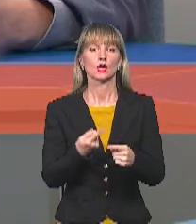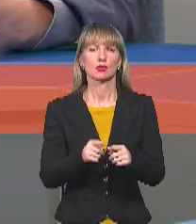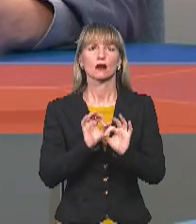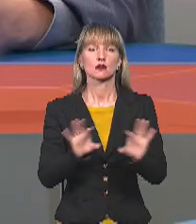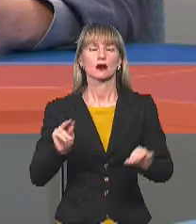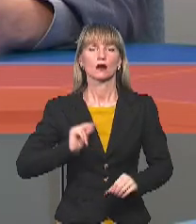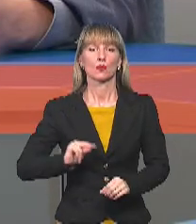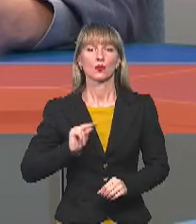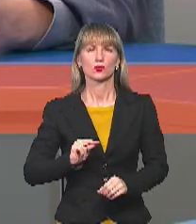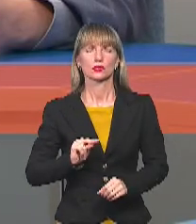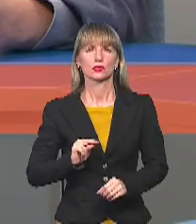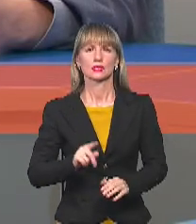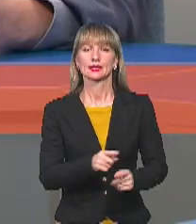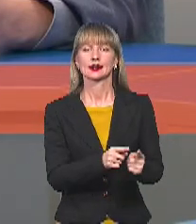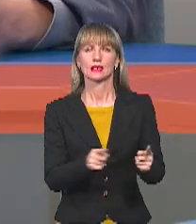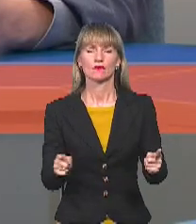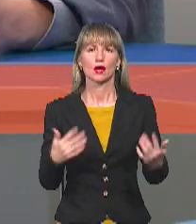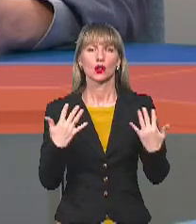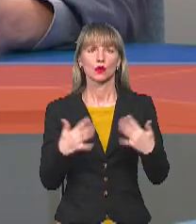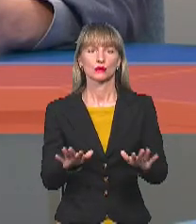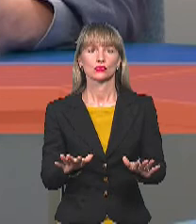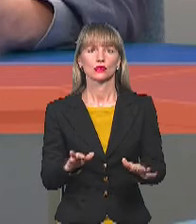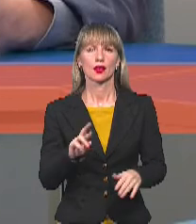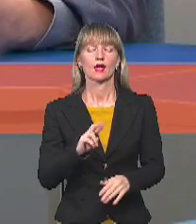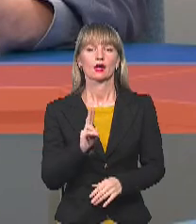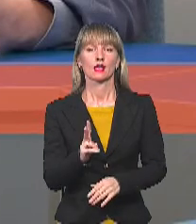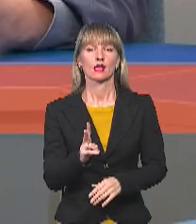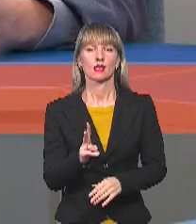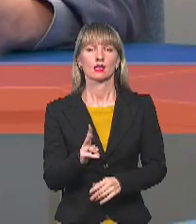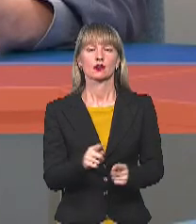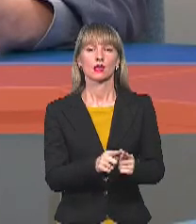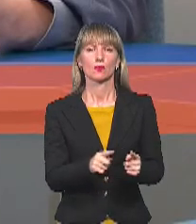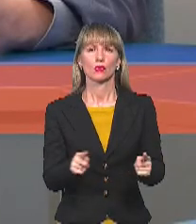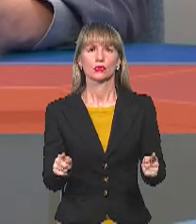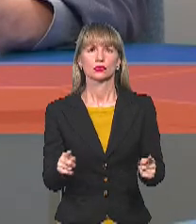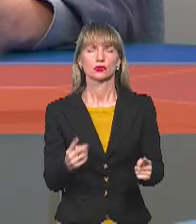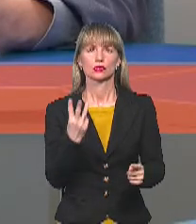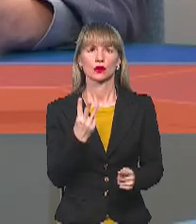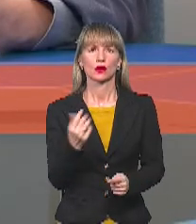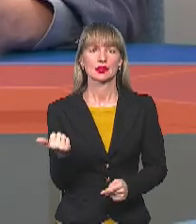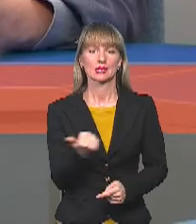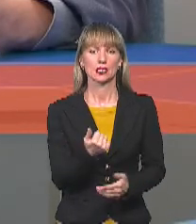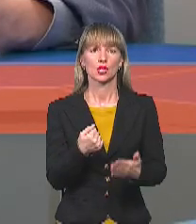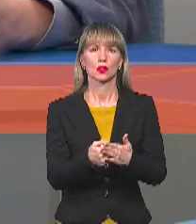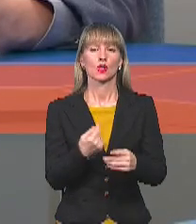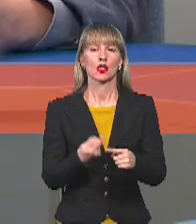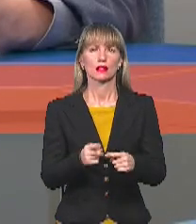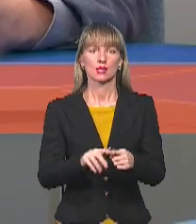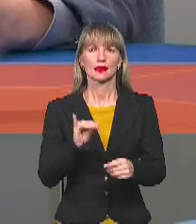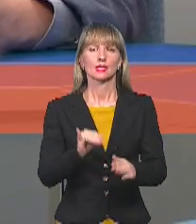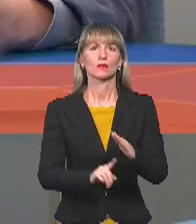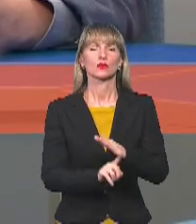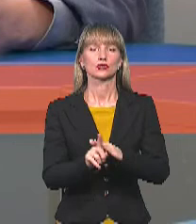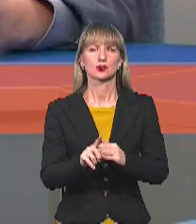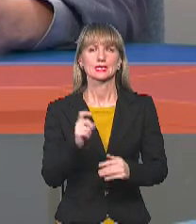роз'яснювальна робота тривала вже як на протязі 3 тижнів до цього. І починаючи